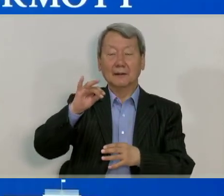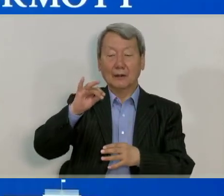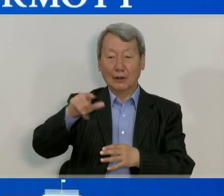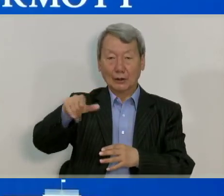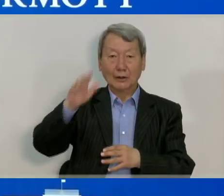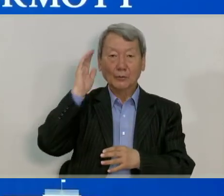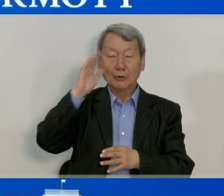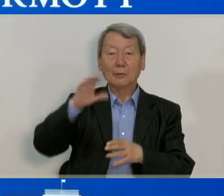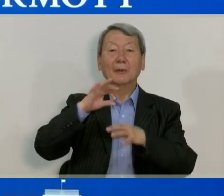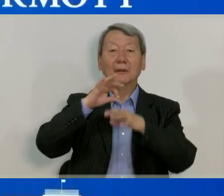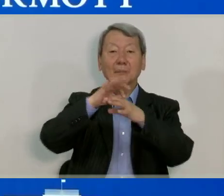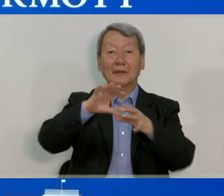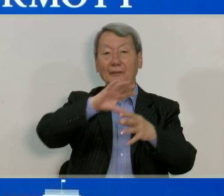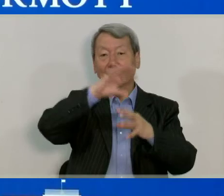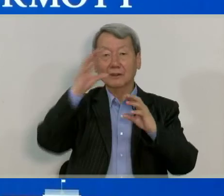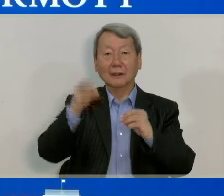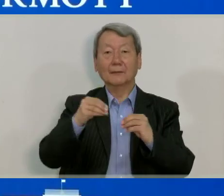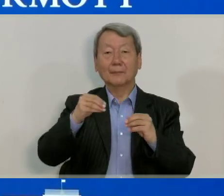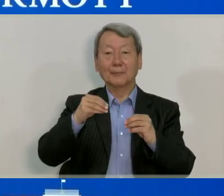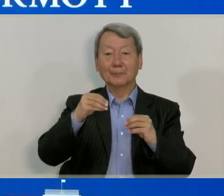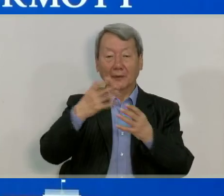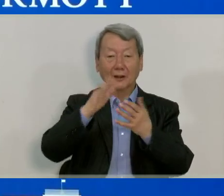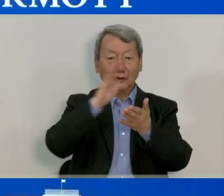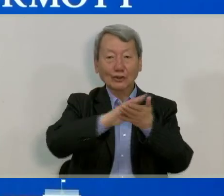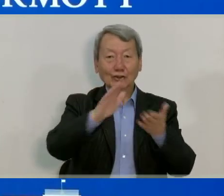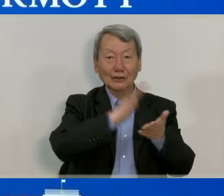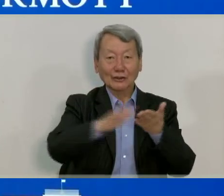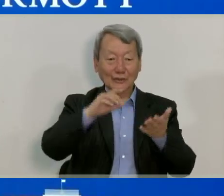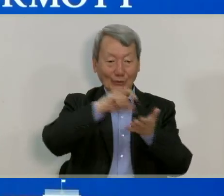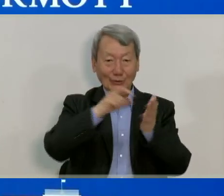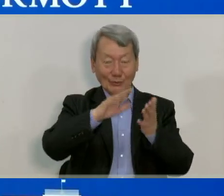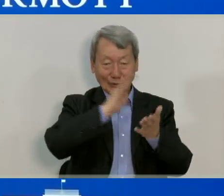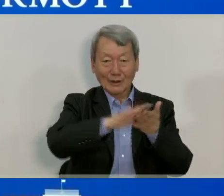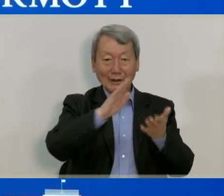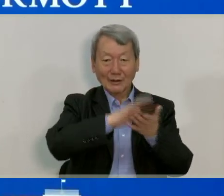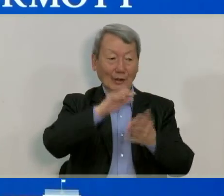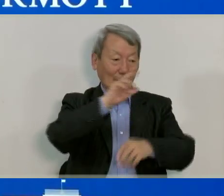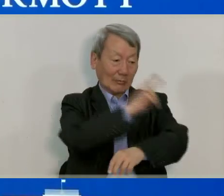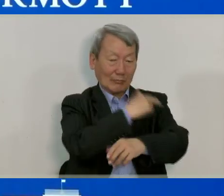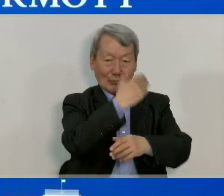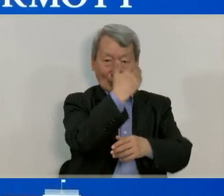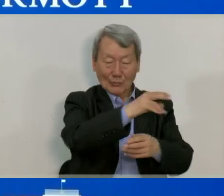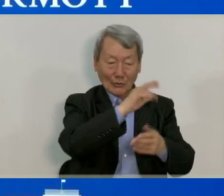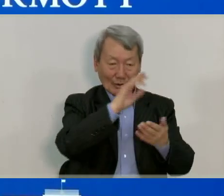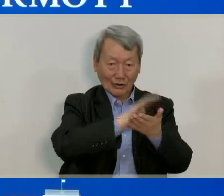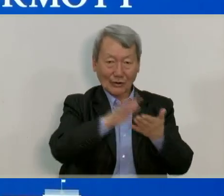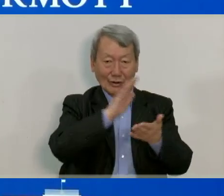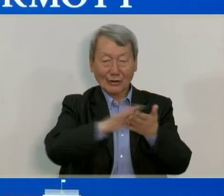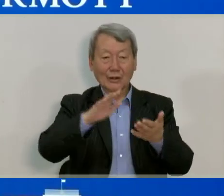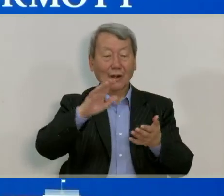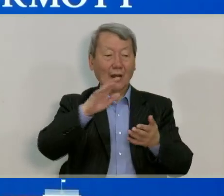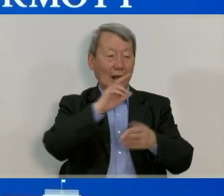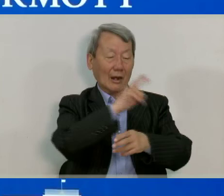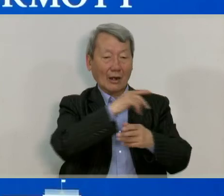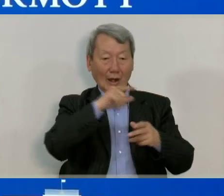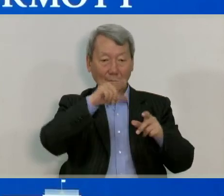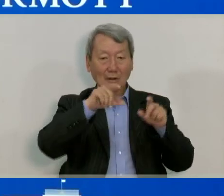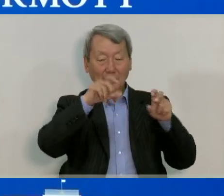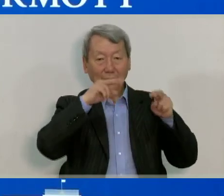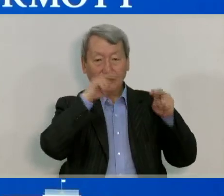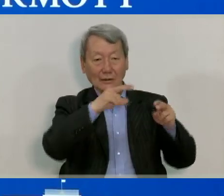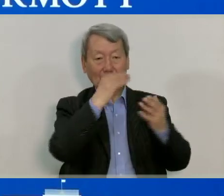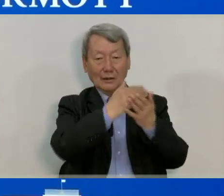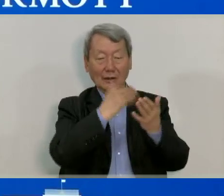там проведены все дезинфекционные мероприятия, за персоналом установлен обсервационный